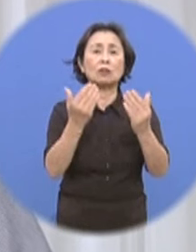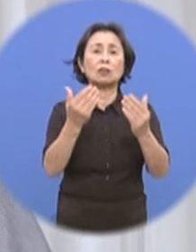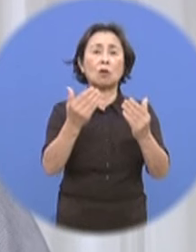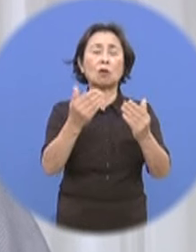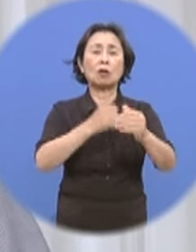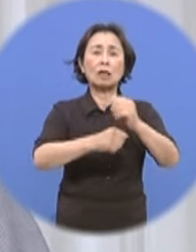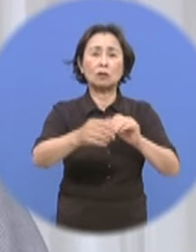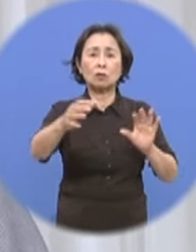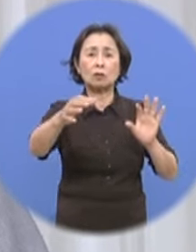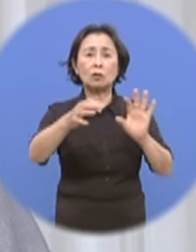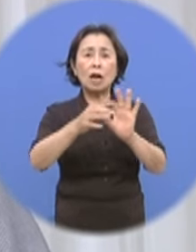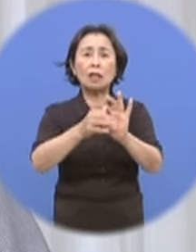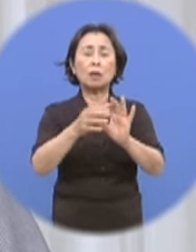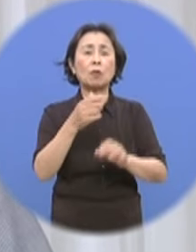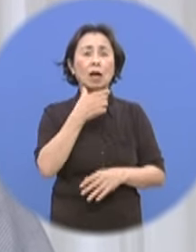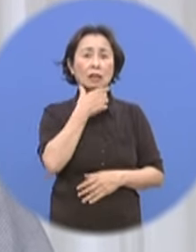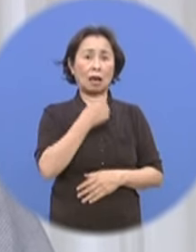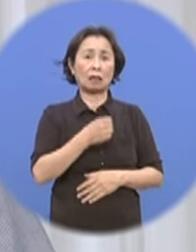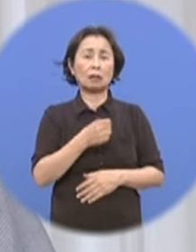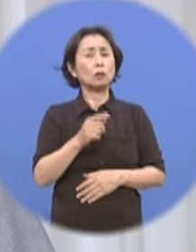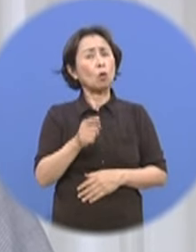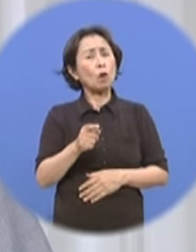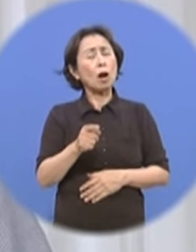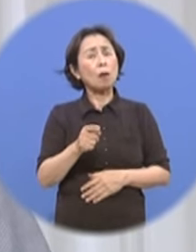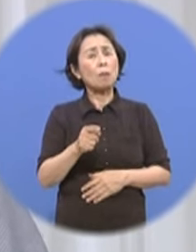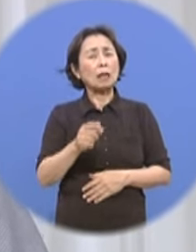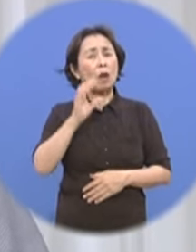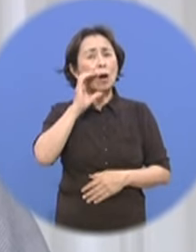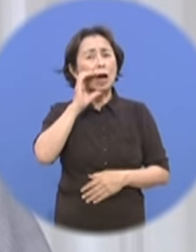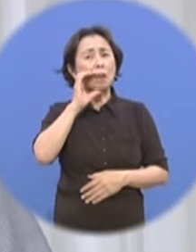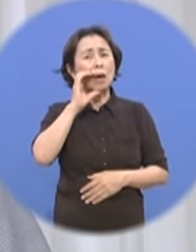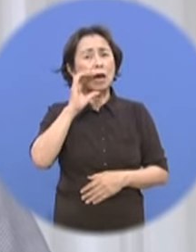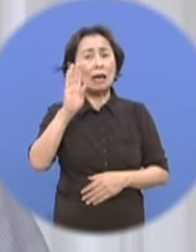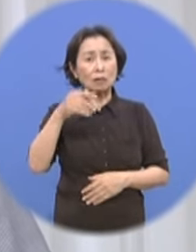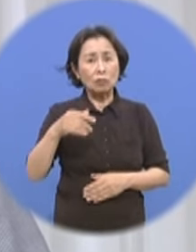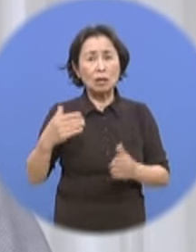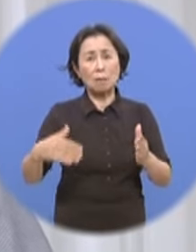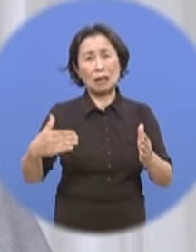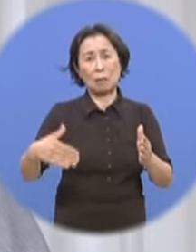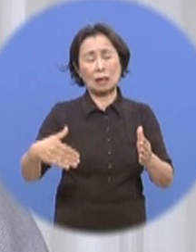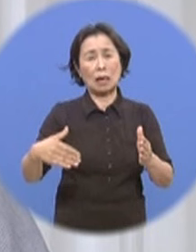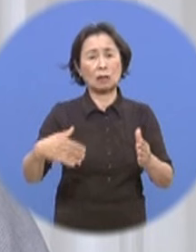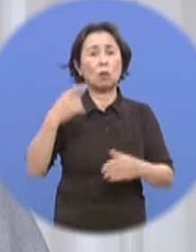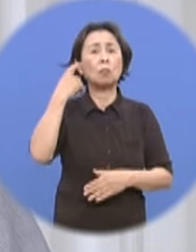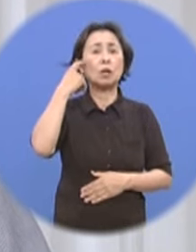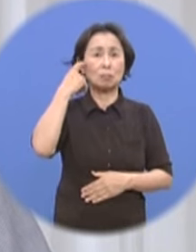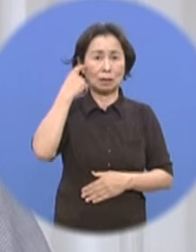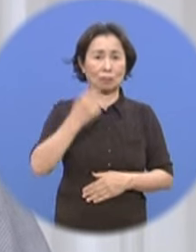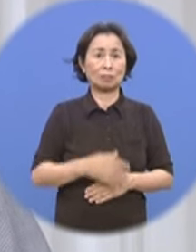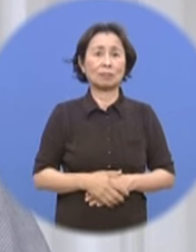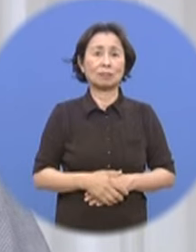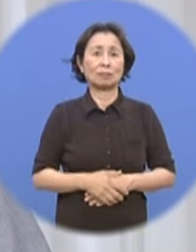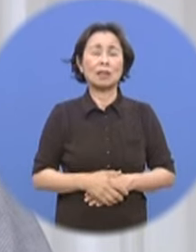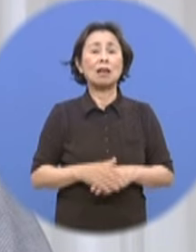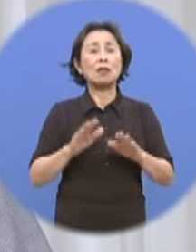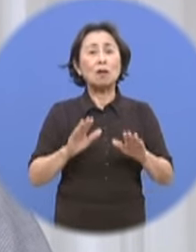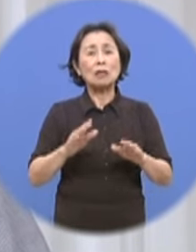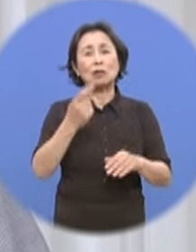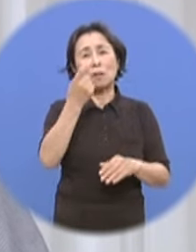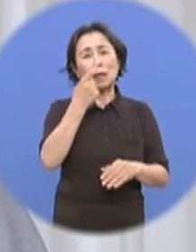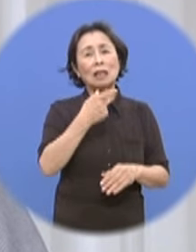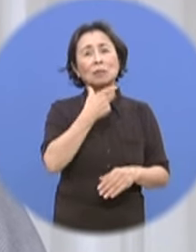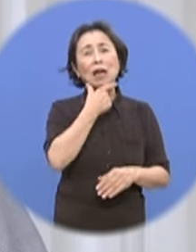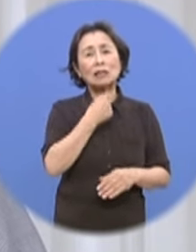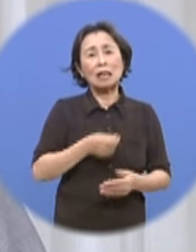ねそこら辺がまだまだその和歌山県に多分足りないとこじゃないかと思っててまそれを今日はあの学んでほしいと思って